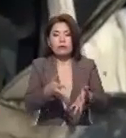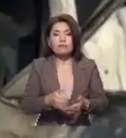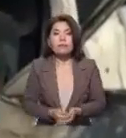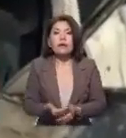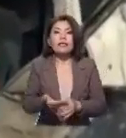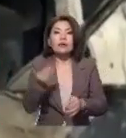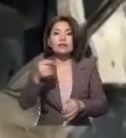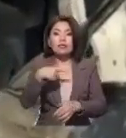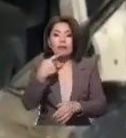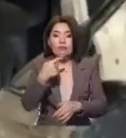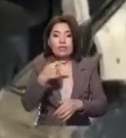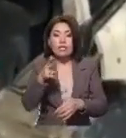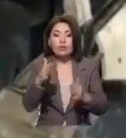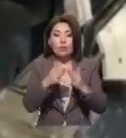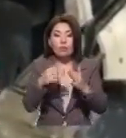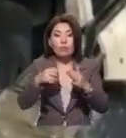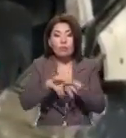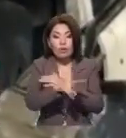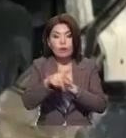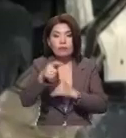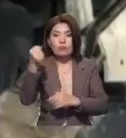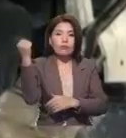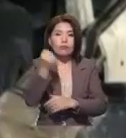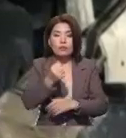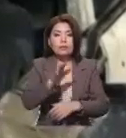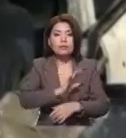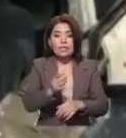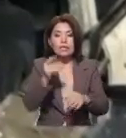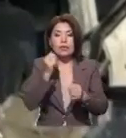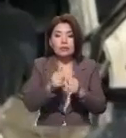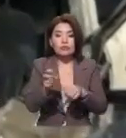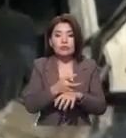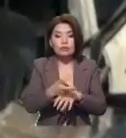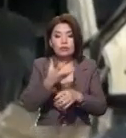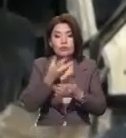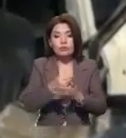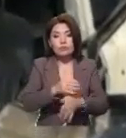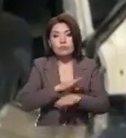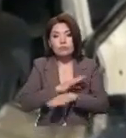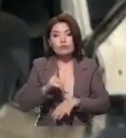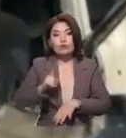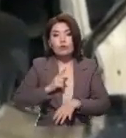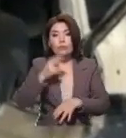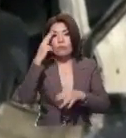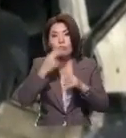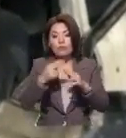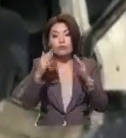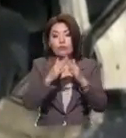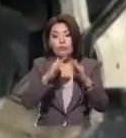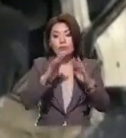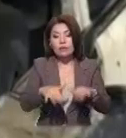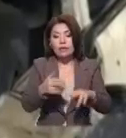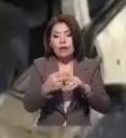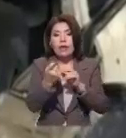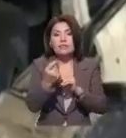Раньше они говорили нам выходить из дома до того, как нанесут удар, но каждую ночь я сплю и жду своей смерти. Мой брат был в своем доме со своими